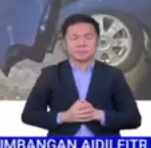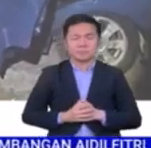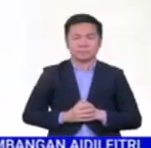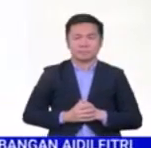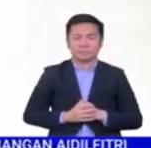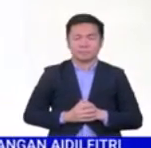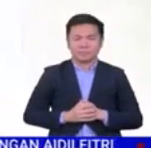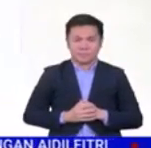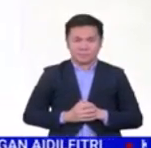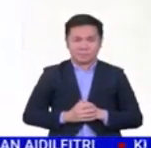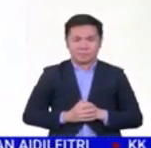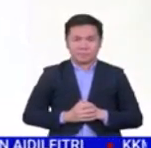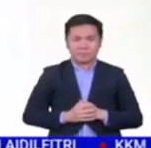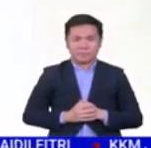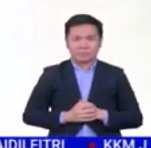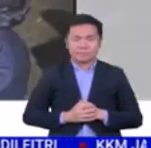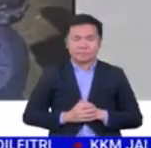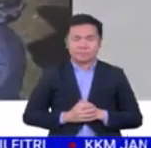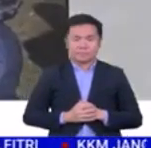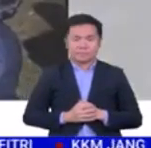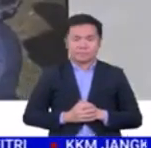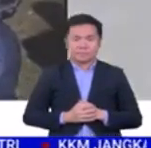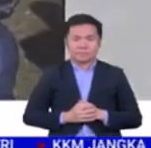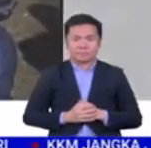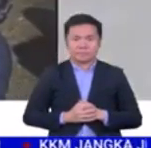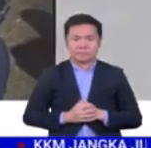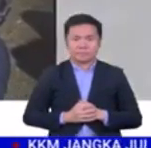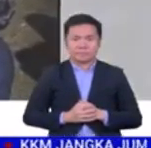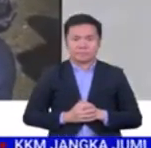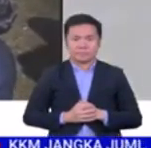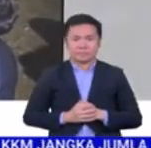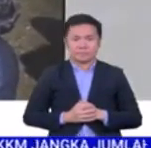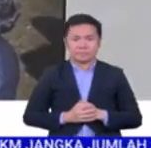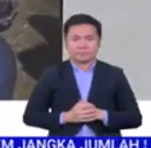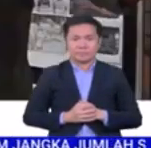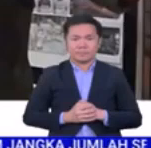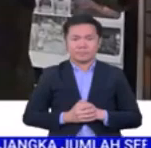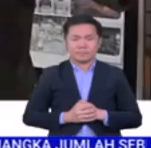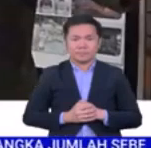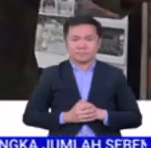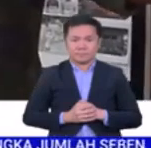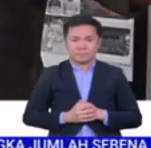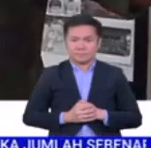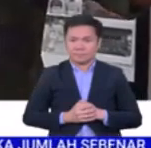ngabus tiba-tiba muncul juga dengan kagak ngomong sih